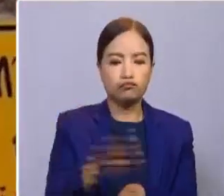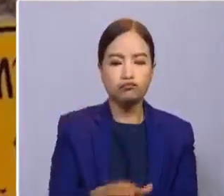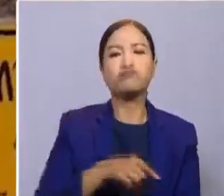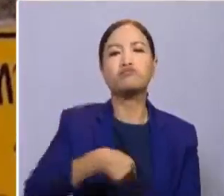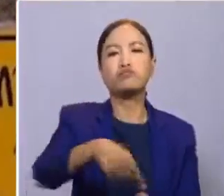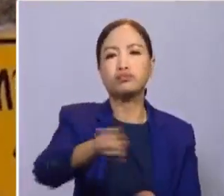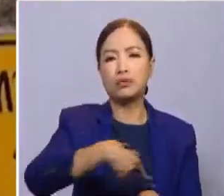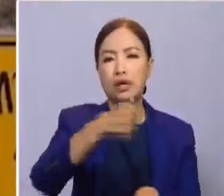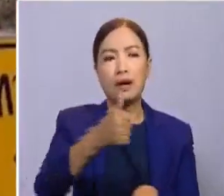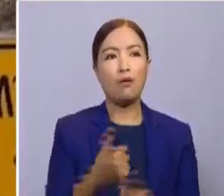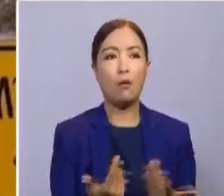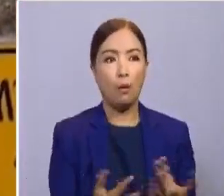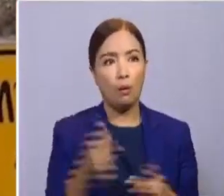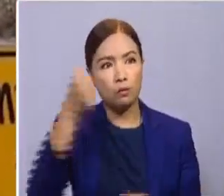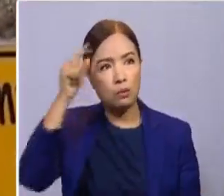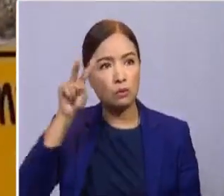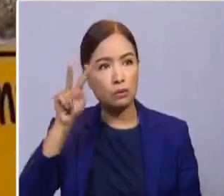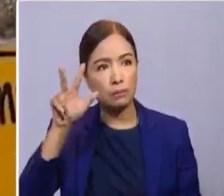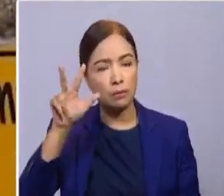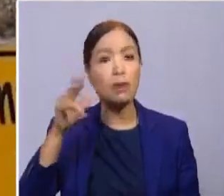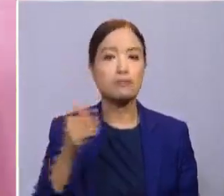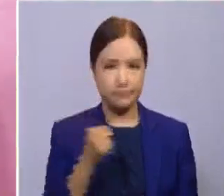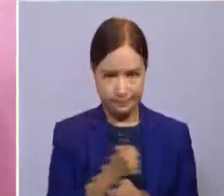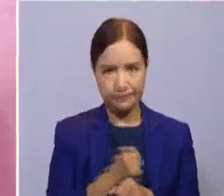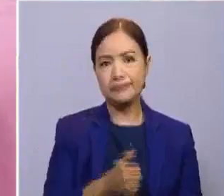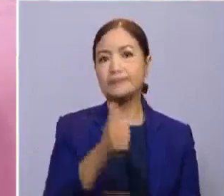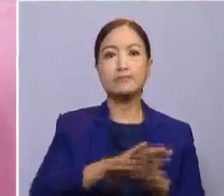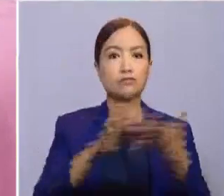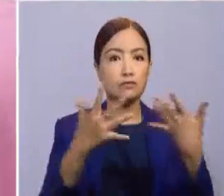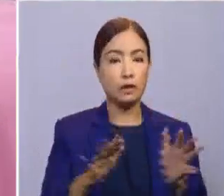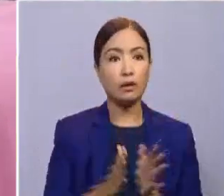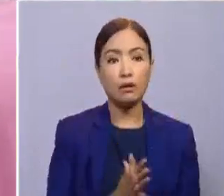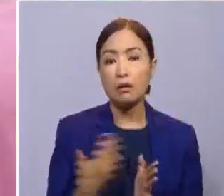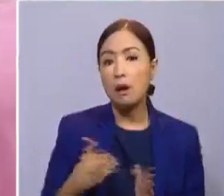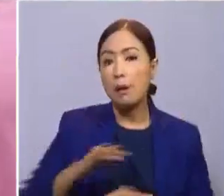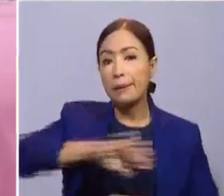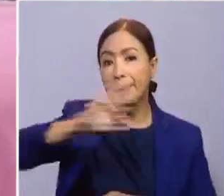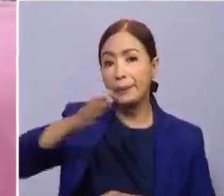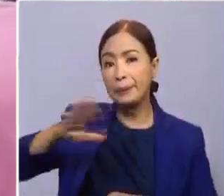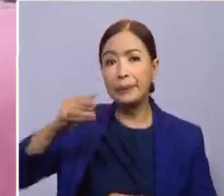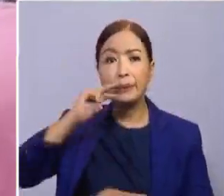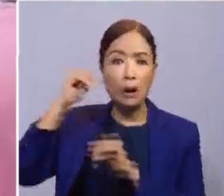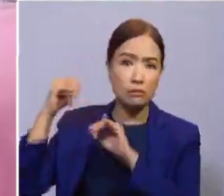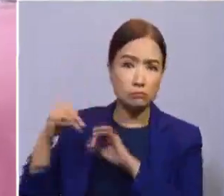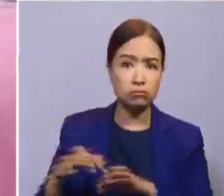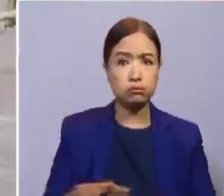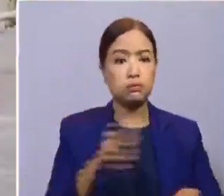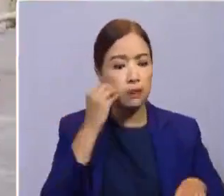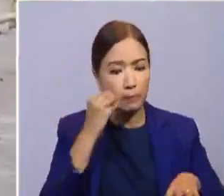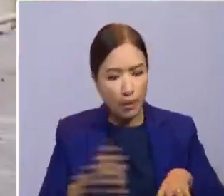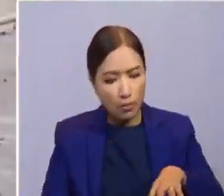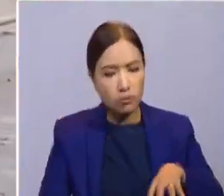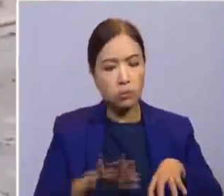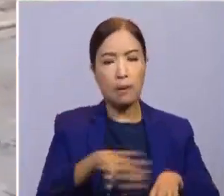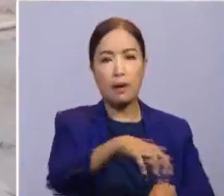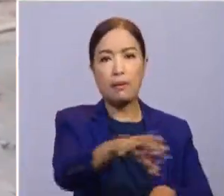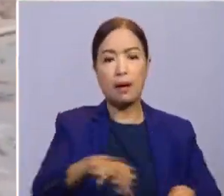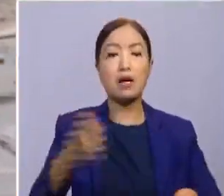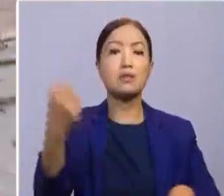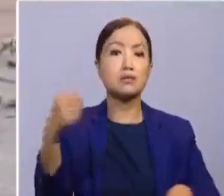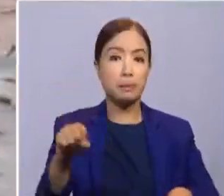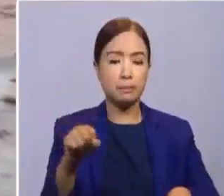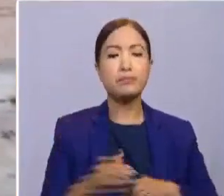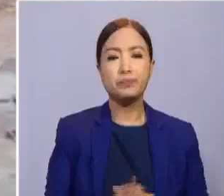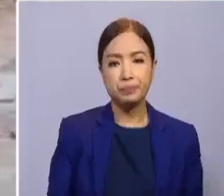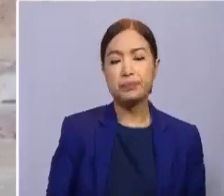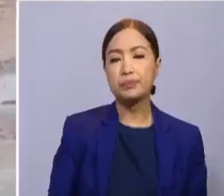ามารถสัญจรได้ภายใน 1-2 วันนี้นอกจากนี้ยังมีน้ำป่าเข้าท่วมบ้านเรือนอีกกว่า10หลังในหมู่บ้านผาบ่องเหนือและบ้